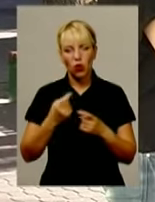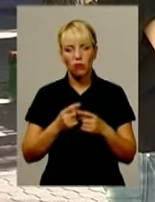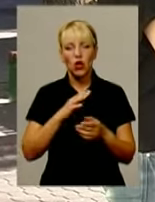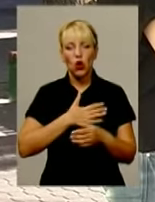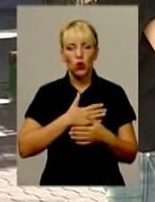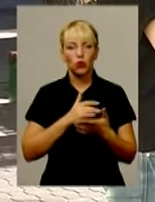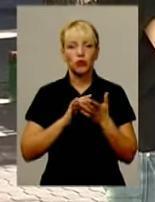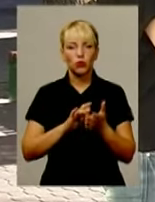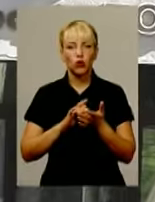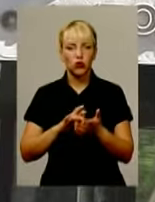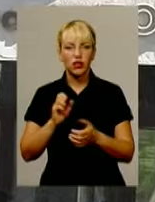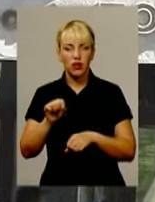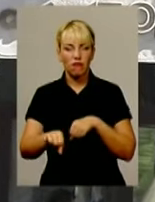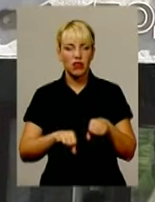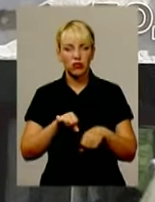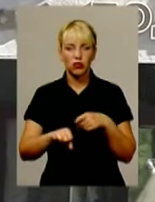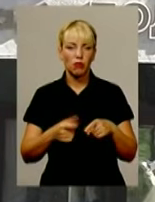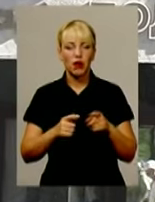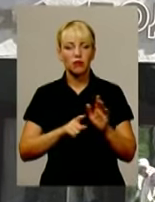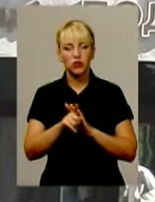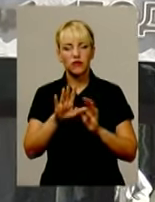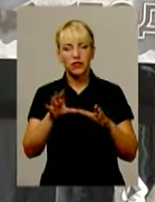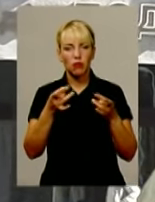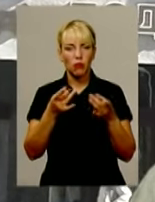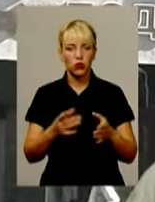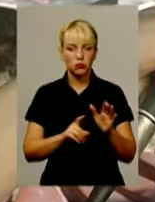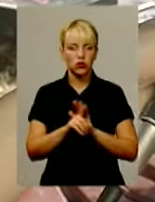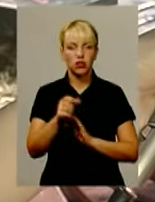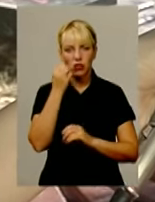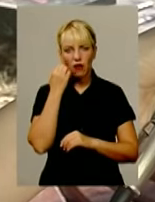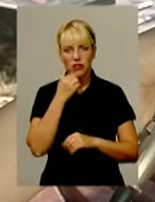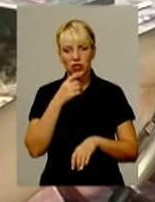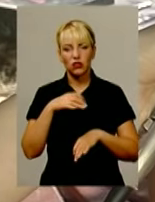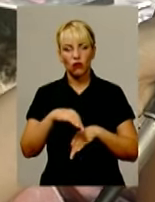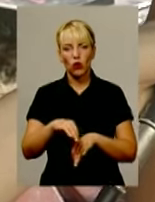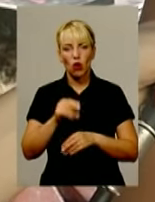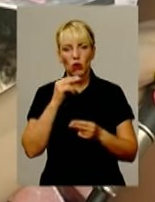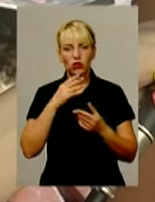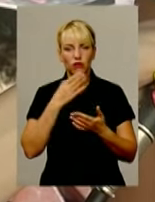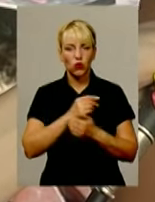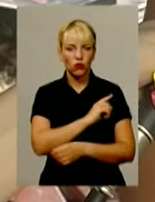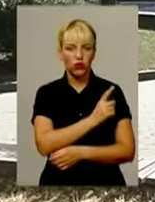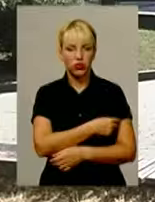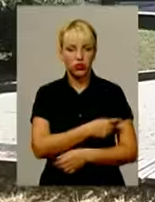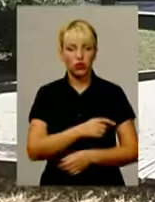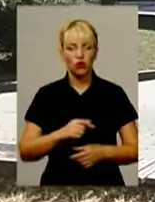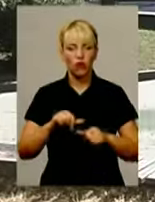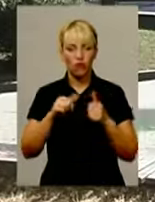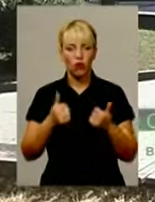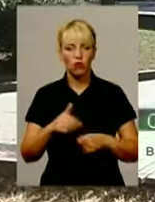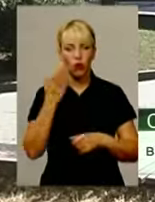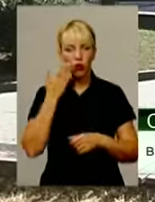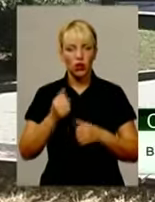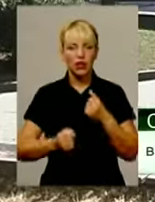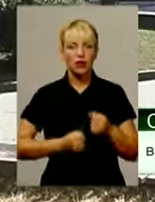верхи на велосипеді. А починалося все доволі просто. Спочатку, завдяки двоколісному, чоловік покращив фізичну форму. Наприклад, коли